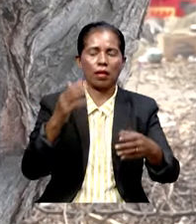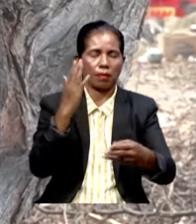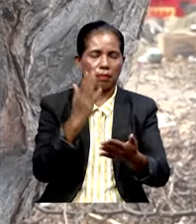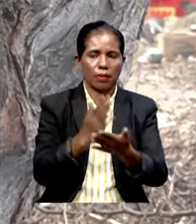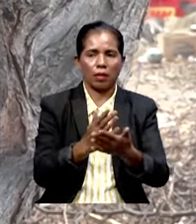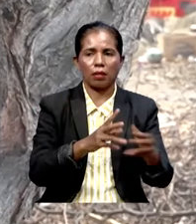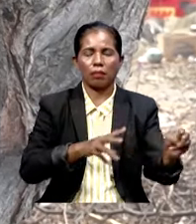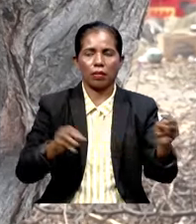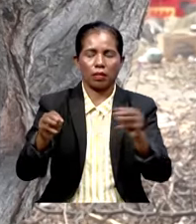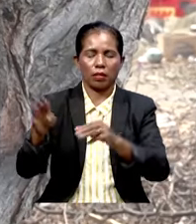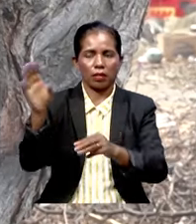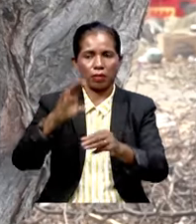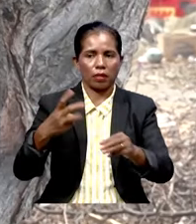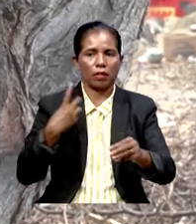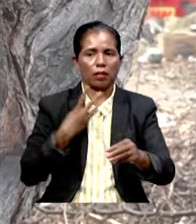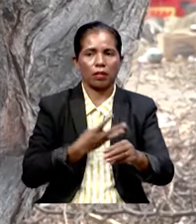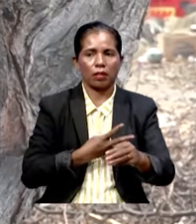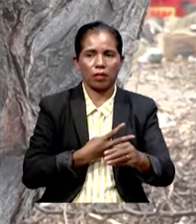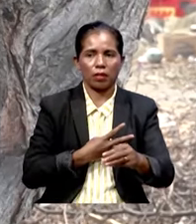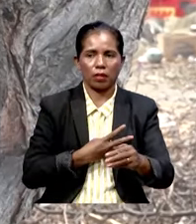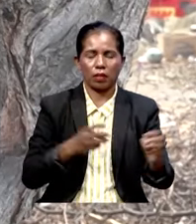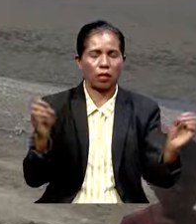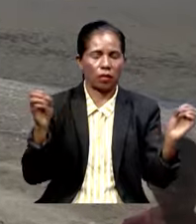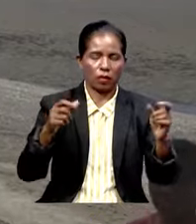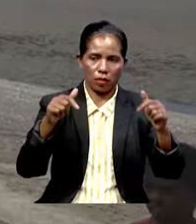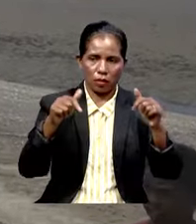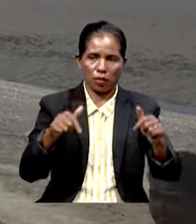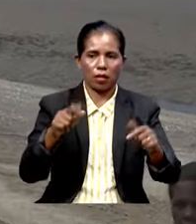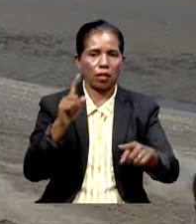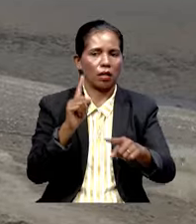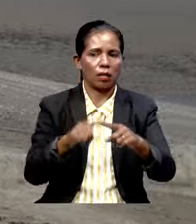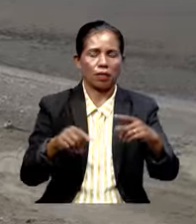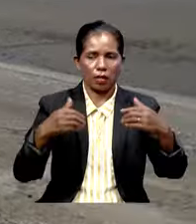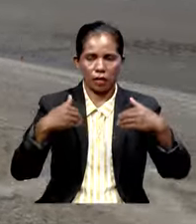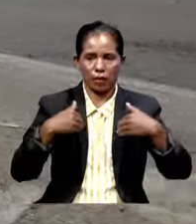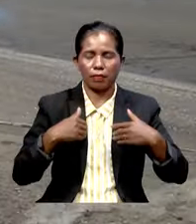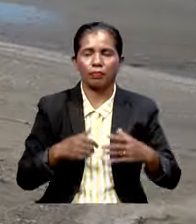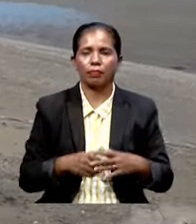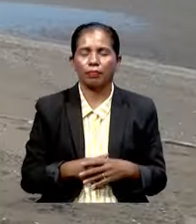mak hanisa ita kutu lakuin ini nia la bele akontese.